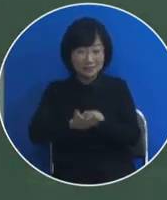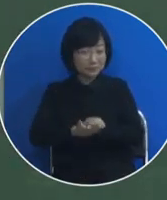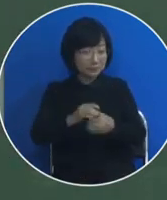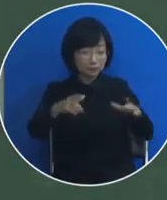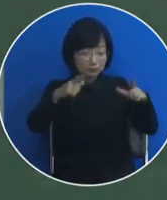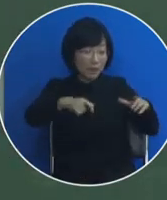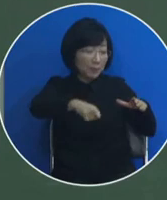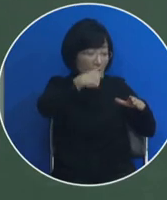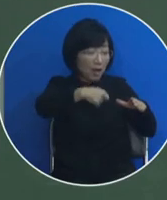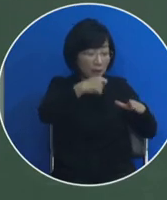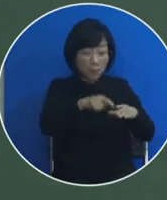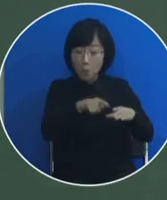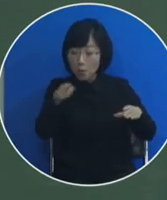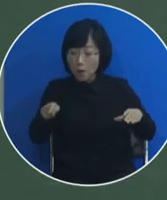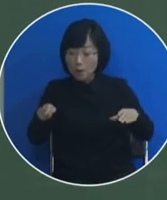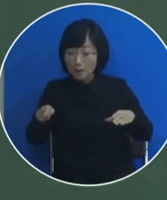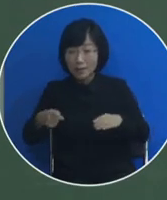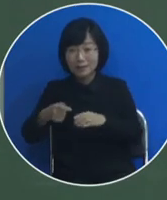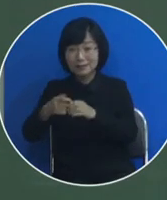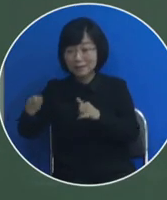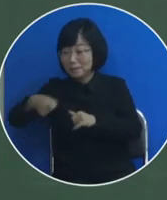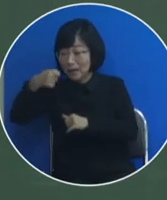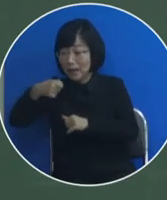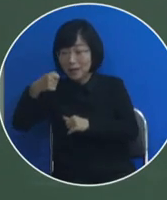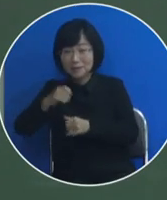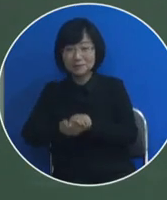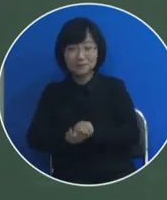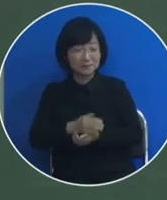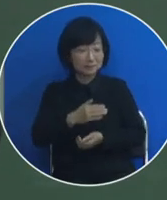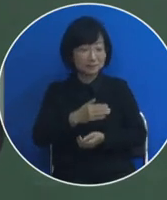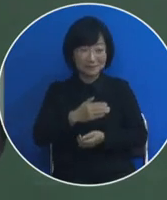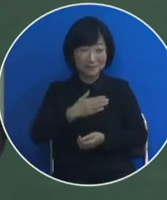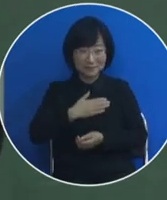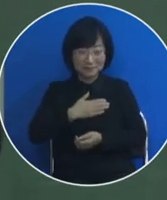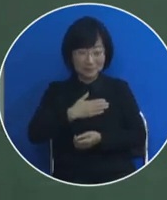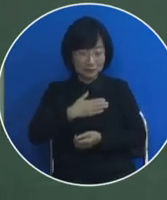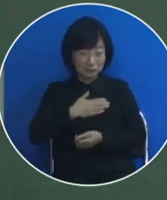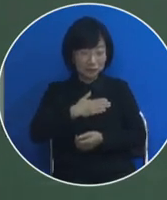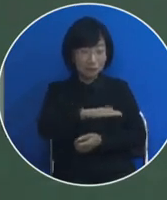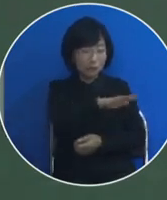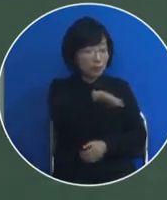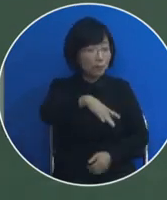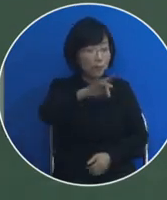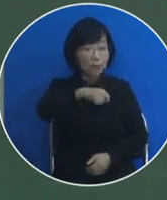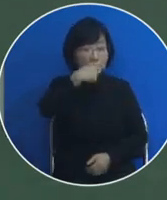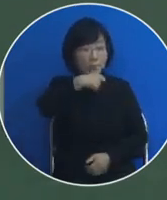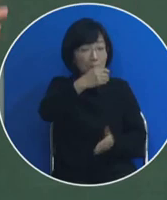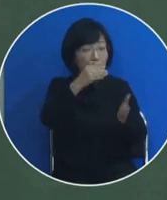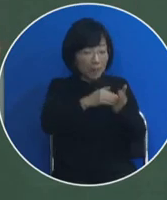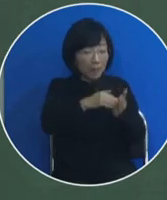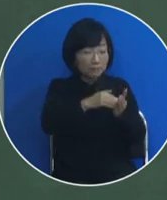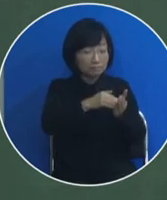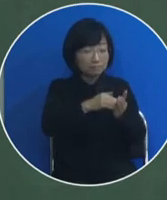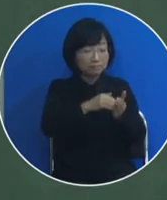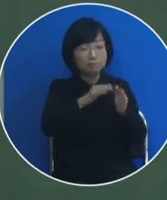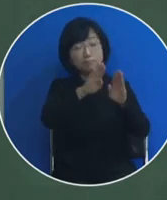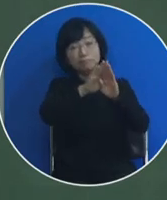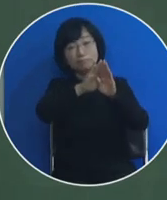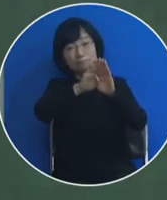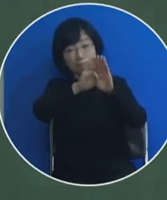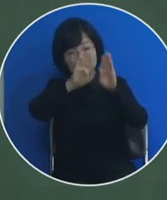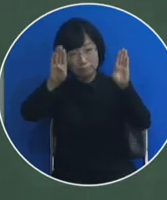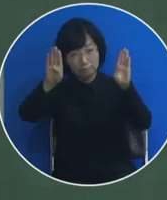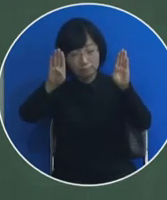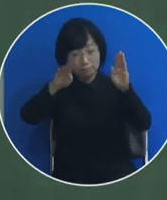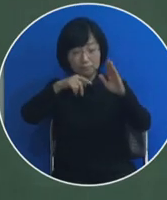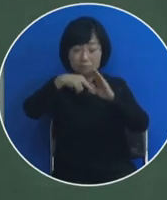하잖아요. And so we were having our meal here and the people were next to us. 우리가 먼저 먹고 나오는데 나오면 이제 언니가 나오잖아요. And so we had finished our meal